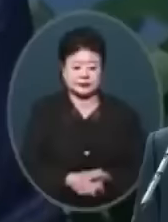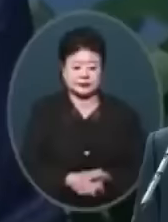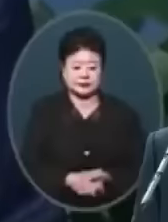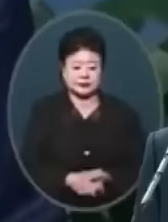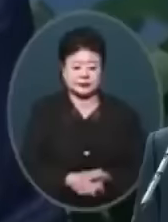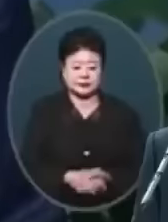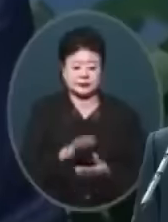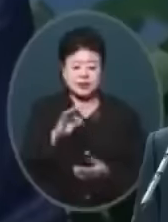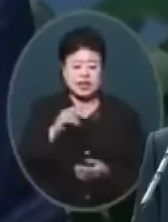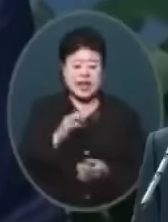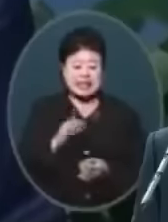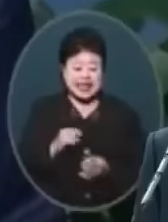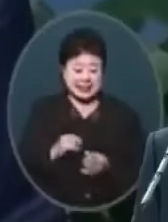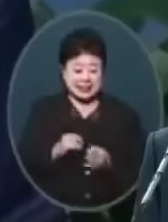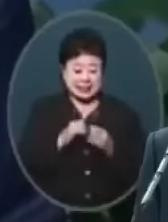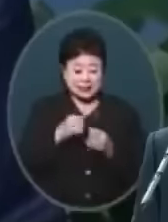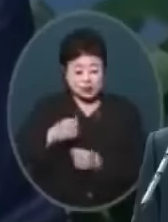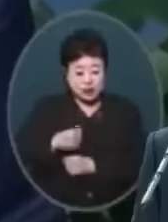블레셋